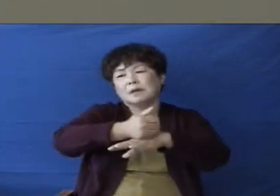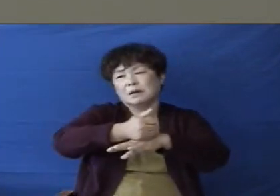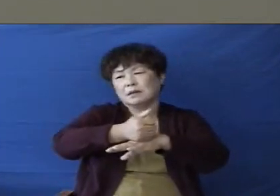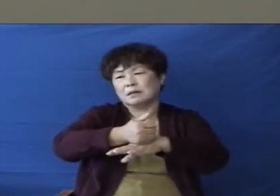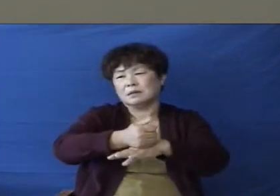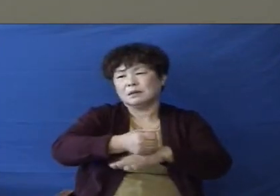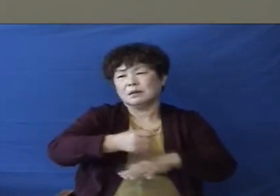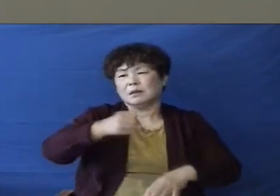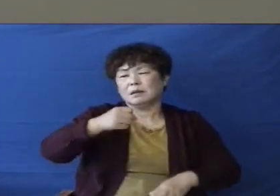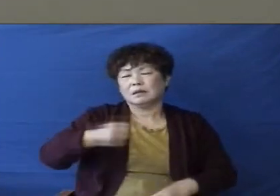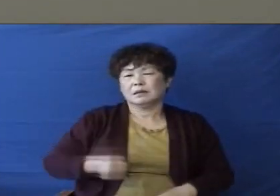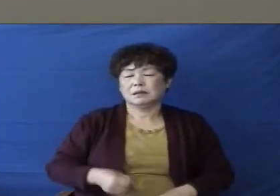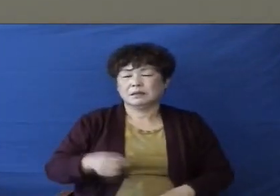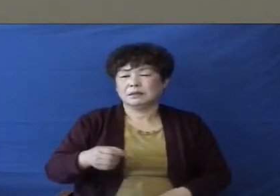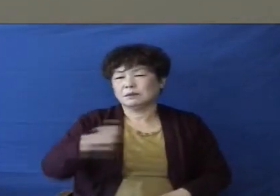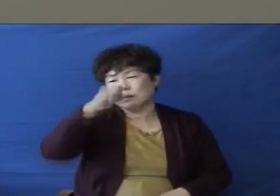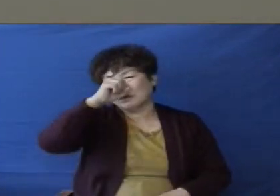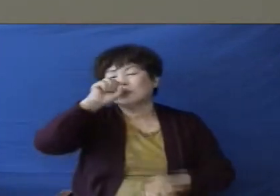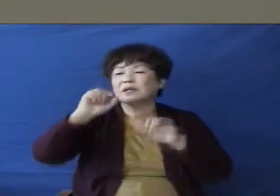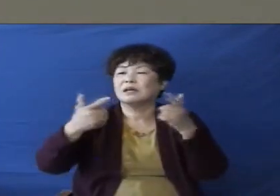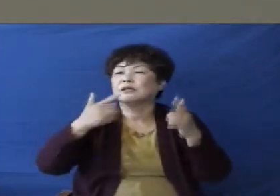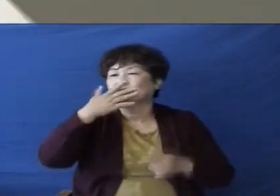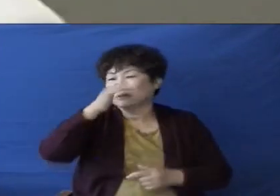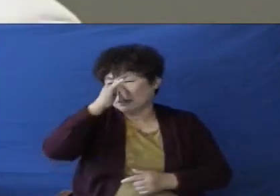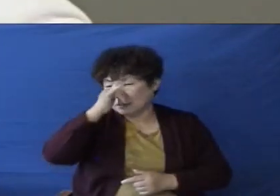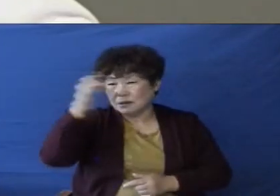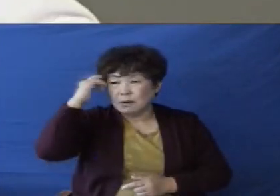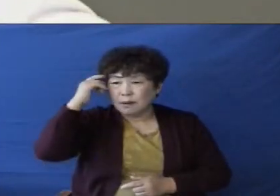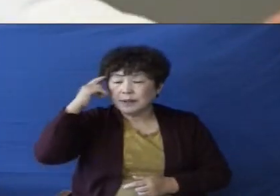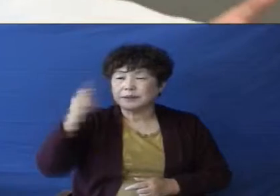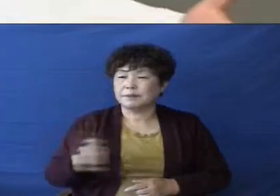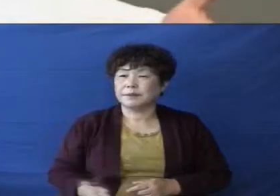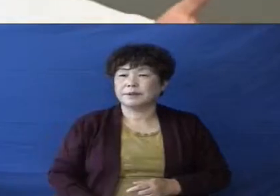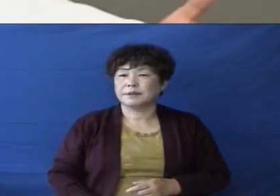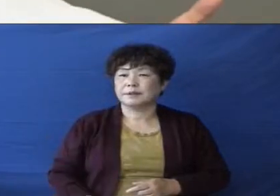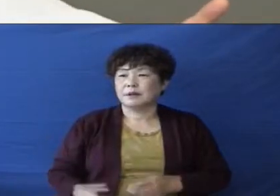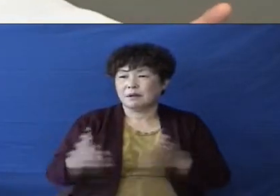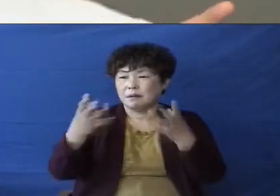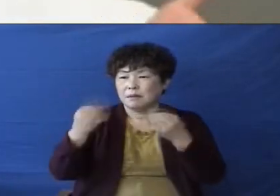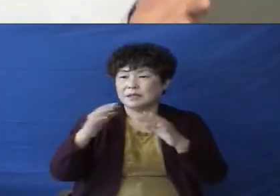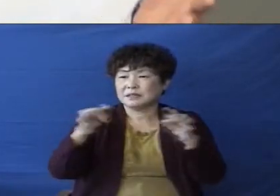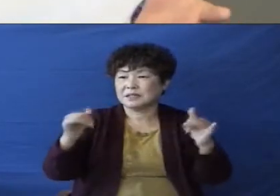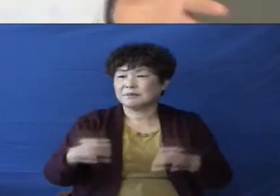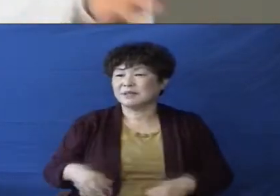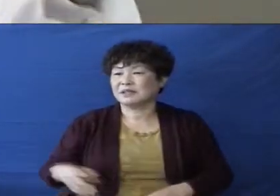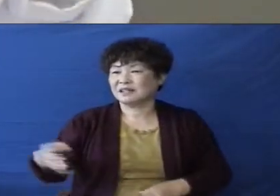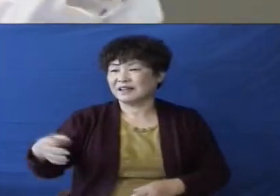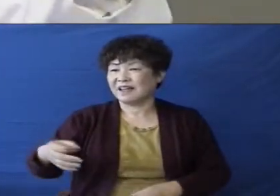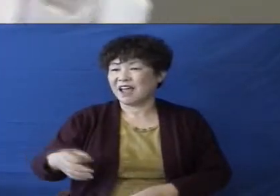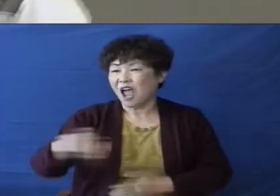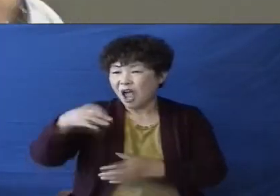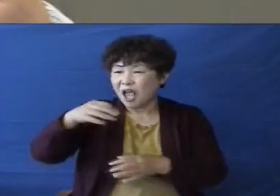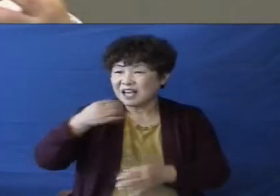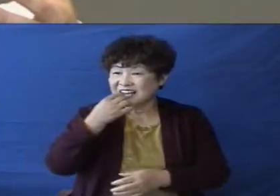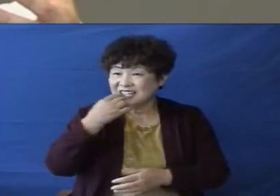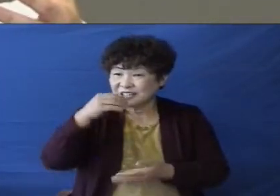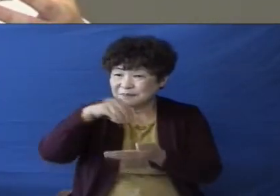좋게 간 경우를 별로 본 적이 없어요 그렇게 되면 요 굉장히 많은 재화가 깊이 재물이